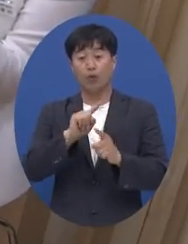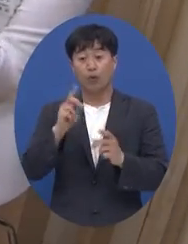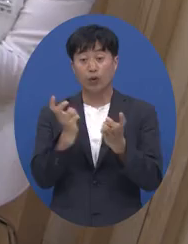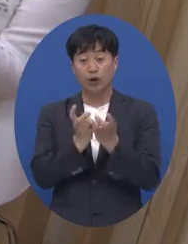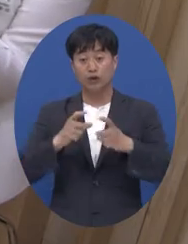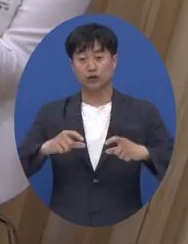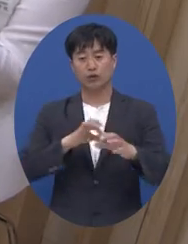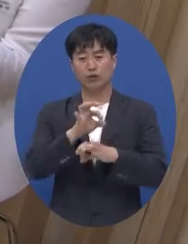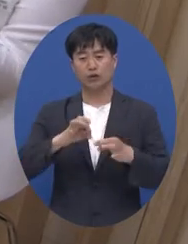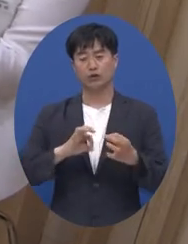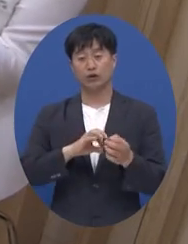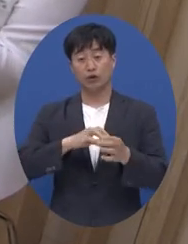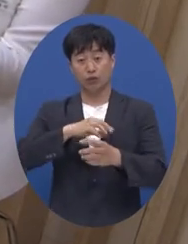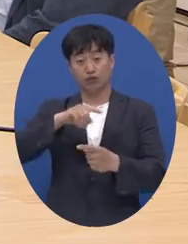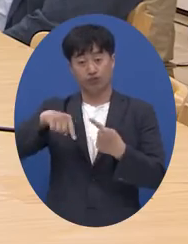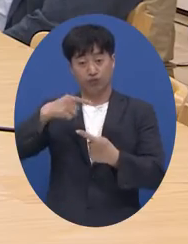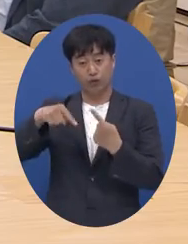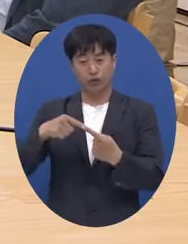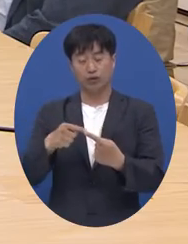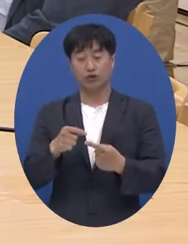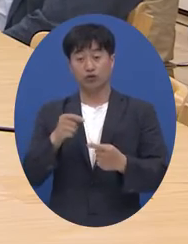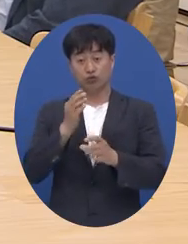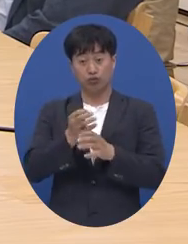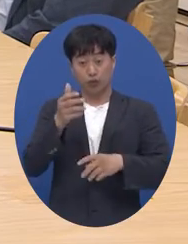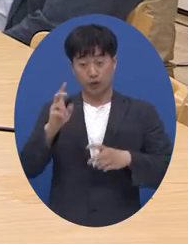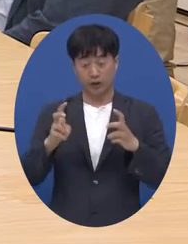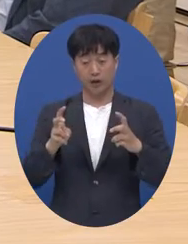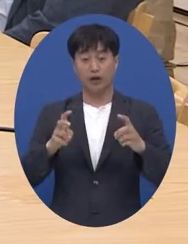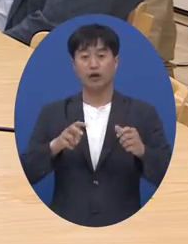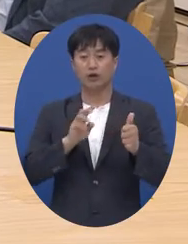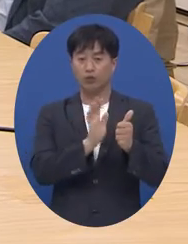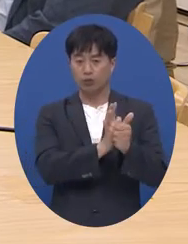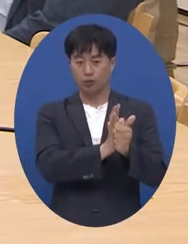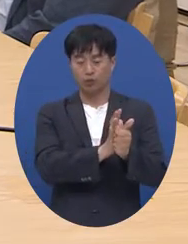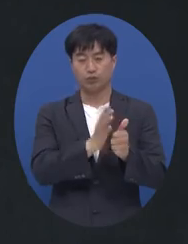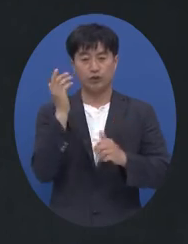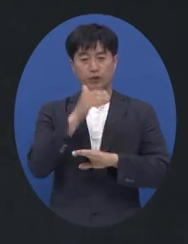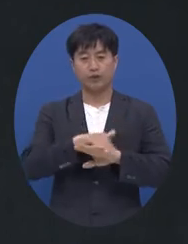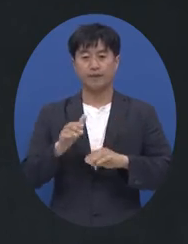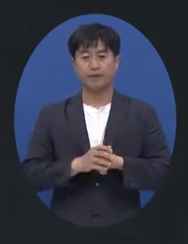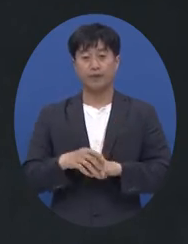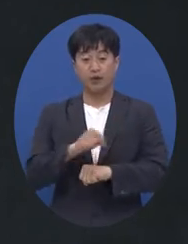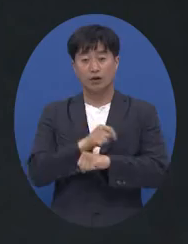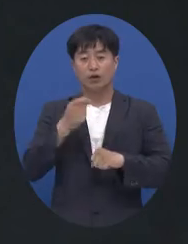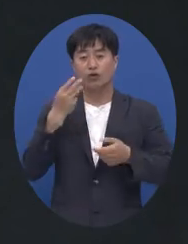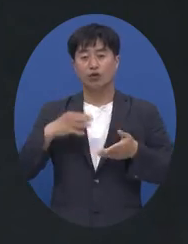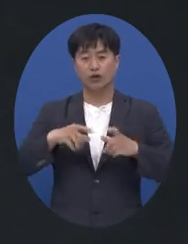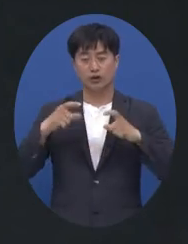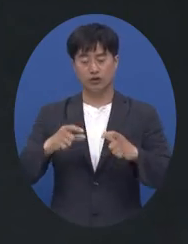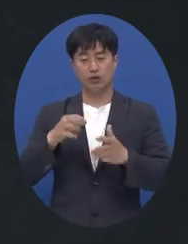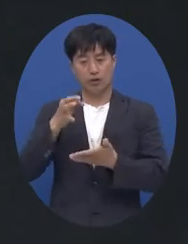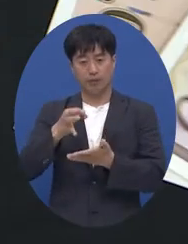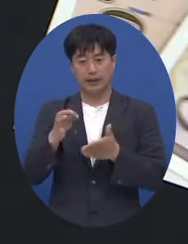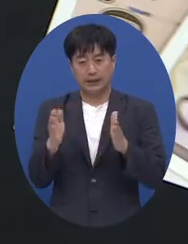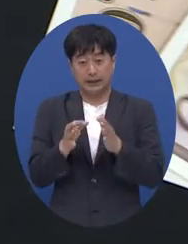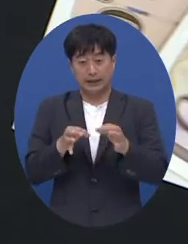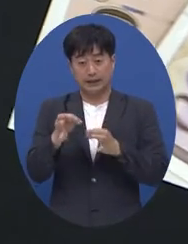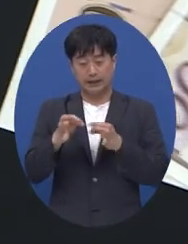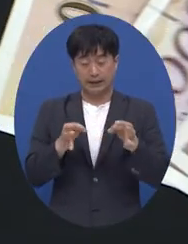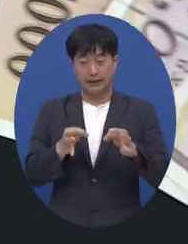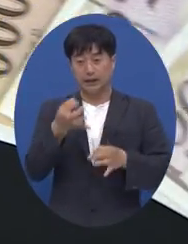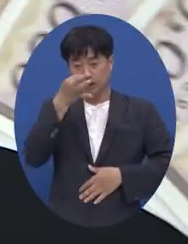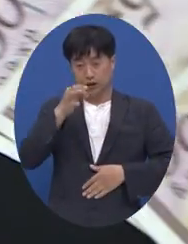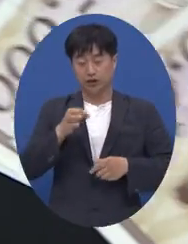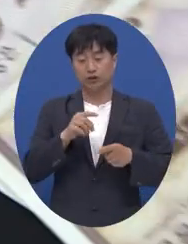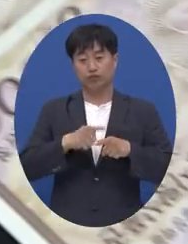돌아가는지 중소기업과 소상공인 등에게 제공해 운영에 도움 줄 전망입니다. 특히 경기지역화폐가 골목상권에 주는 효과를